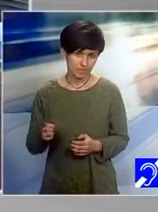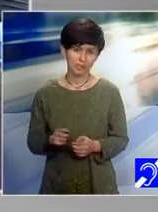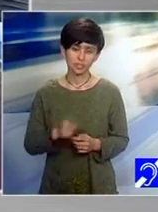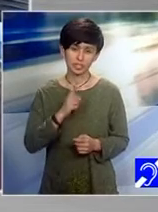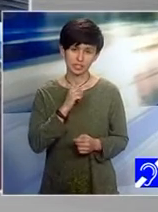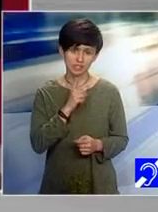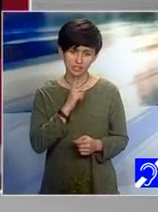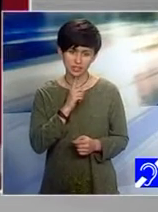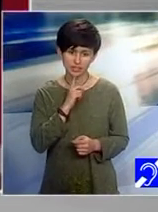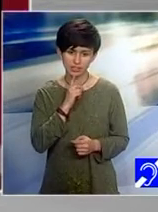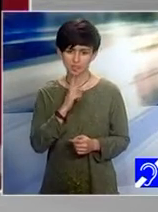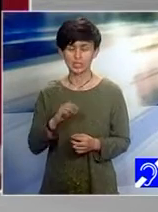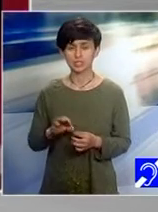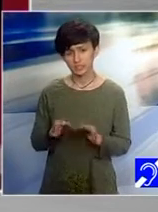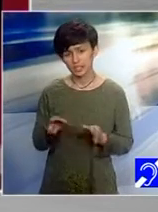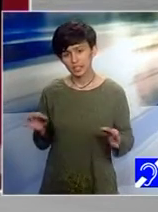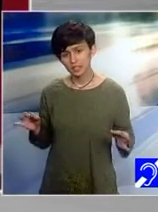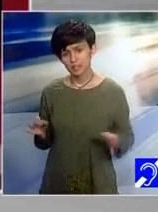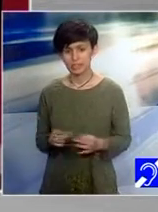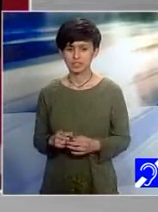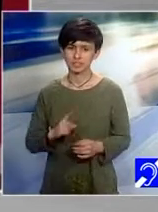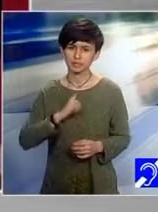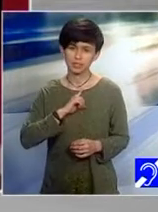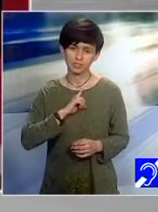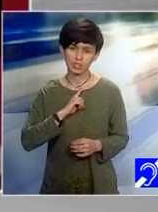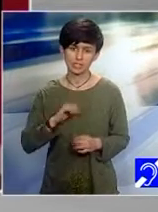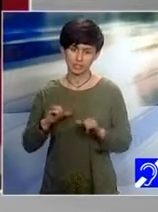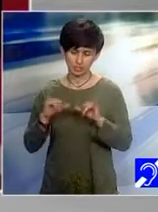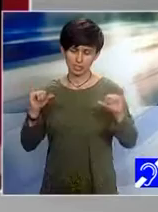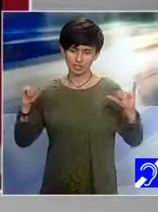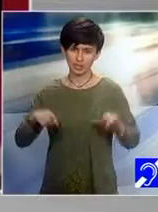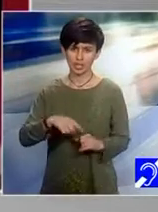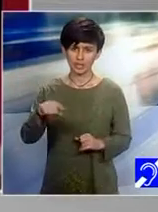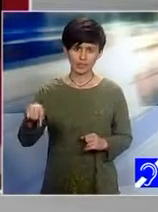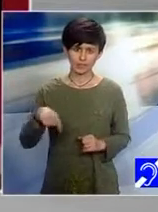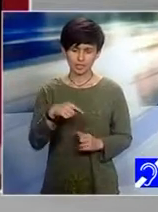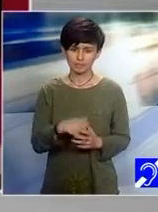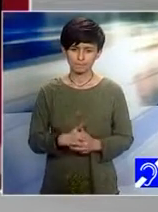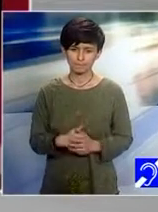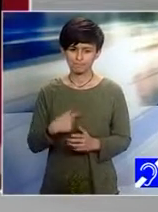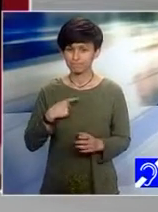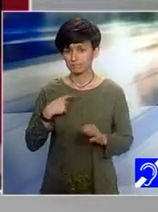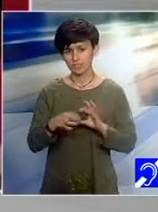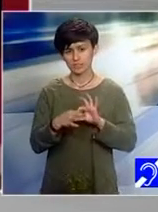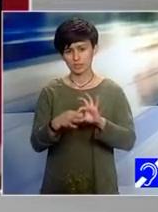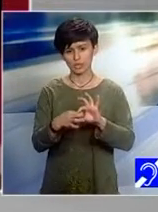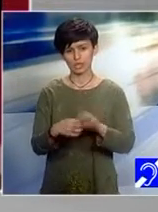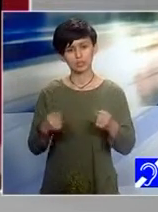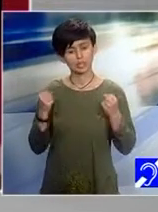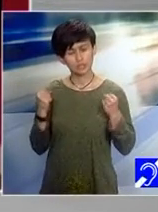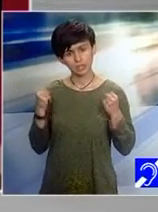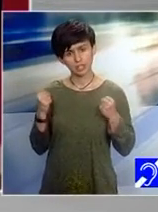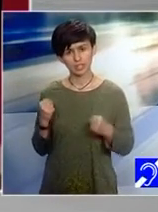ca oameni în dezvoltarea noastră ulterioară. Așadar, iată, o legătură puternică cu